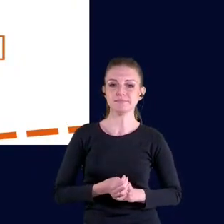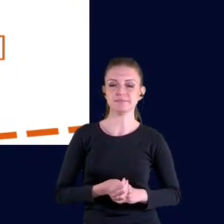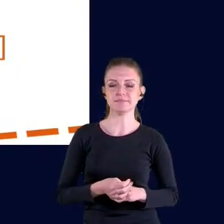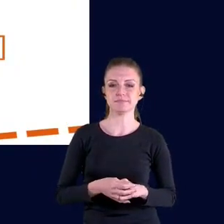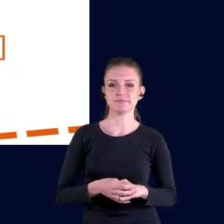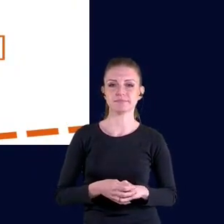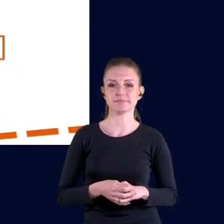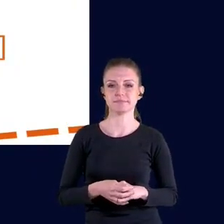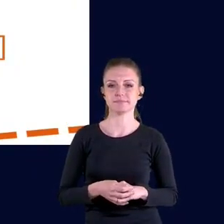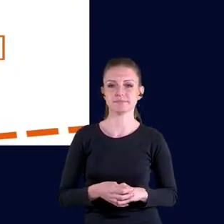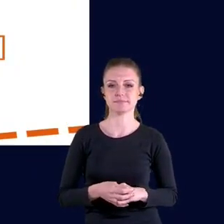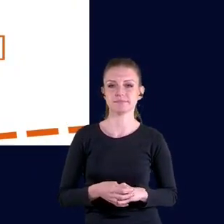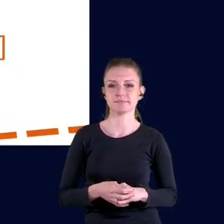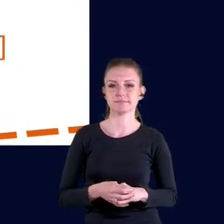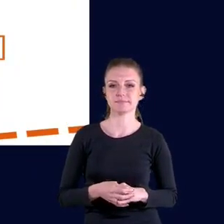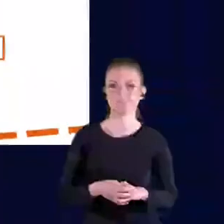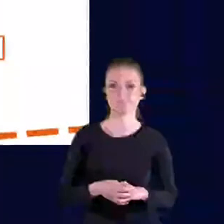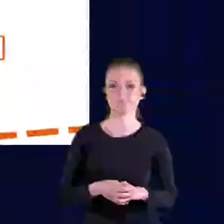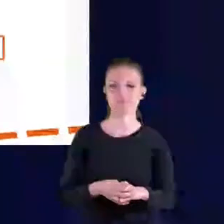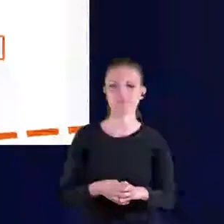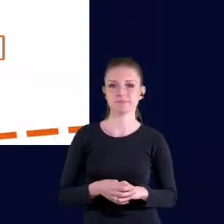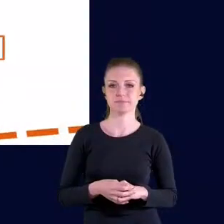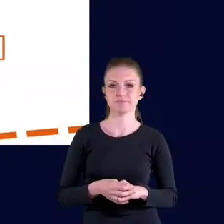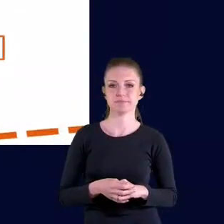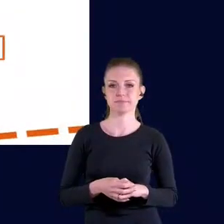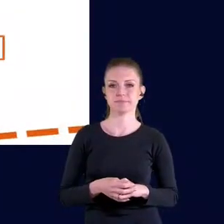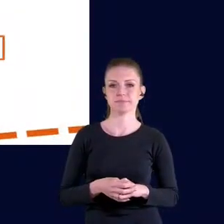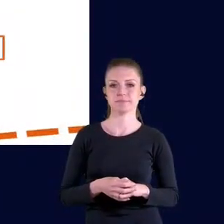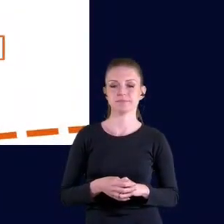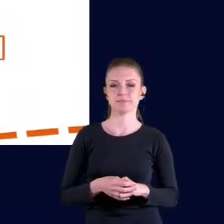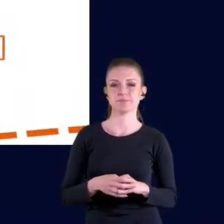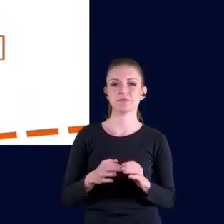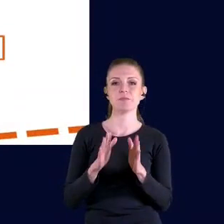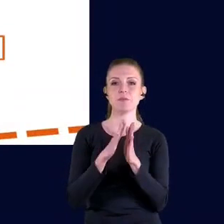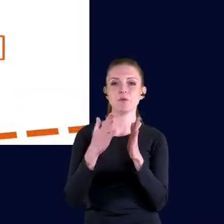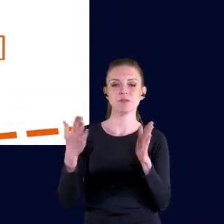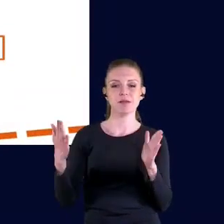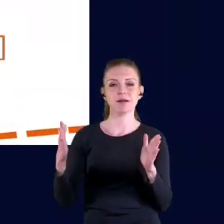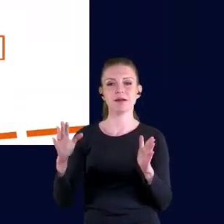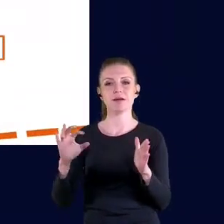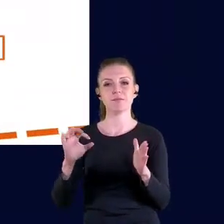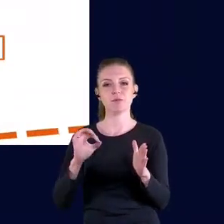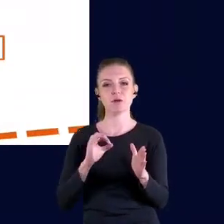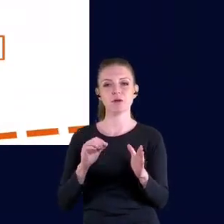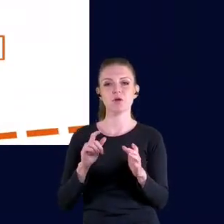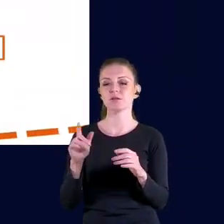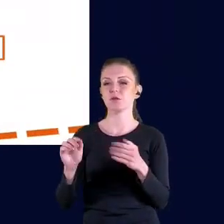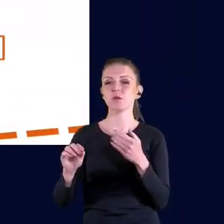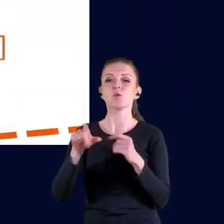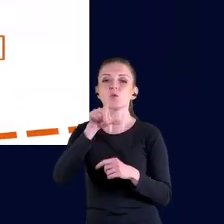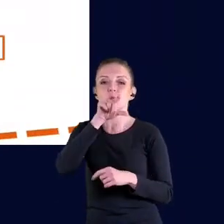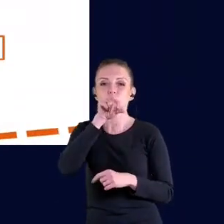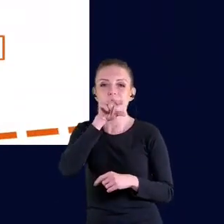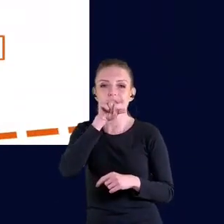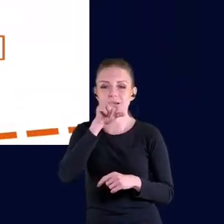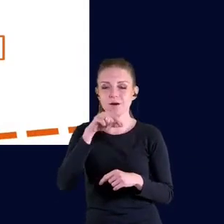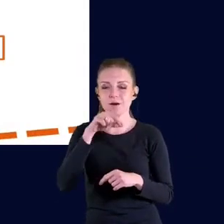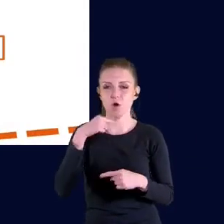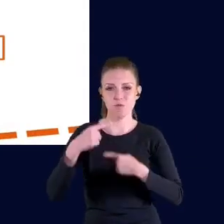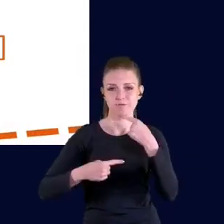zanim przejdę do prezentacji naszego bibliotecznego konta na Twitterze kilka kilka słów o samym Twitterze